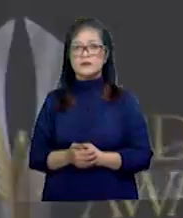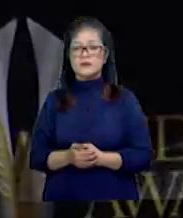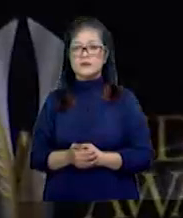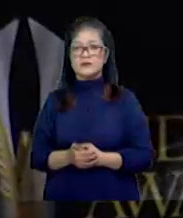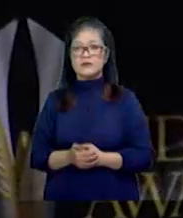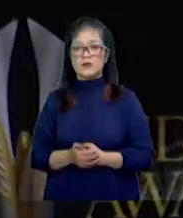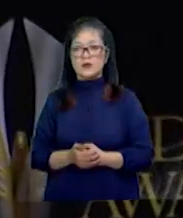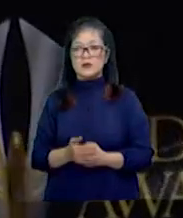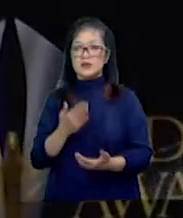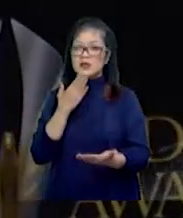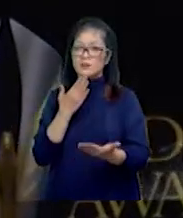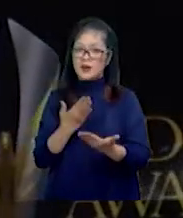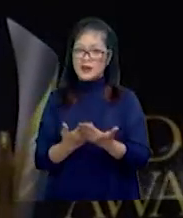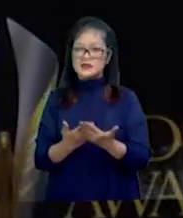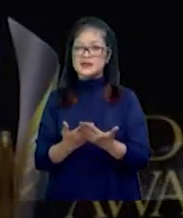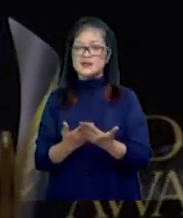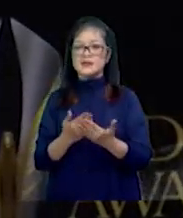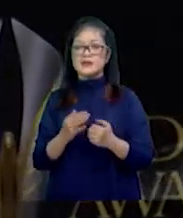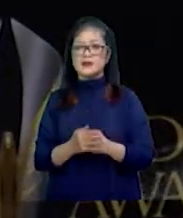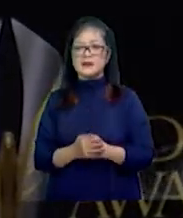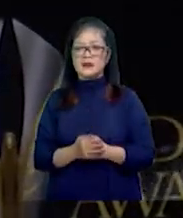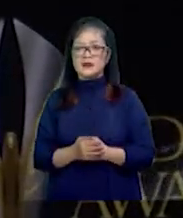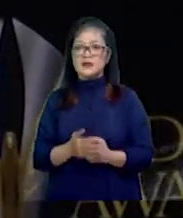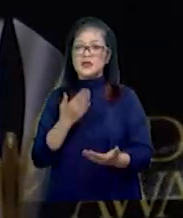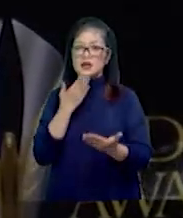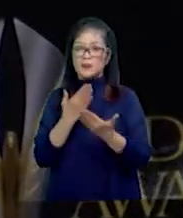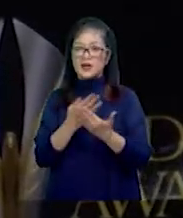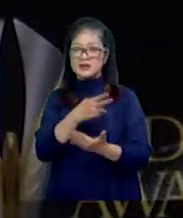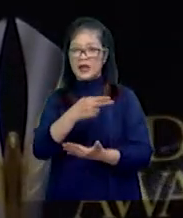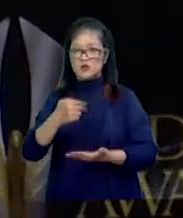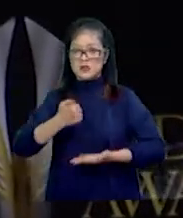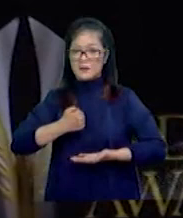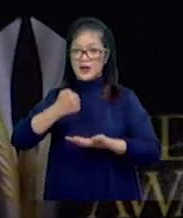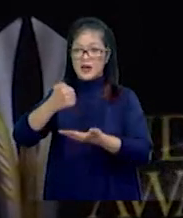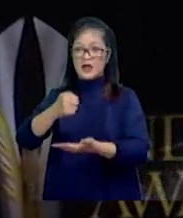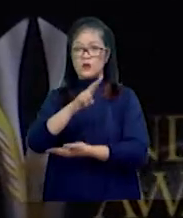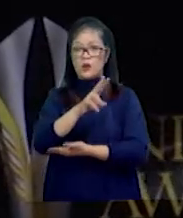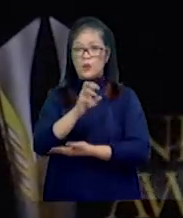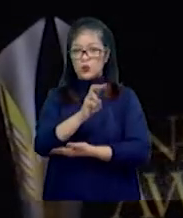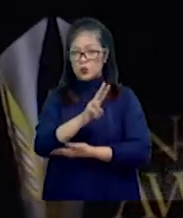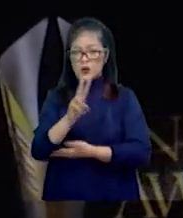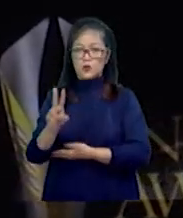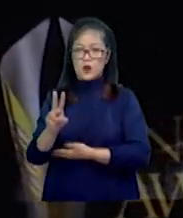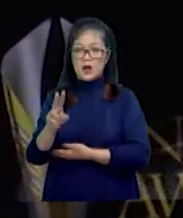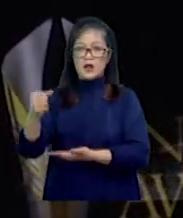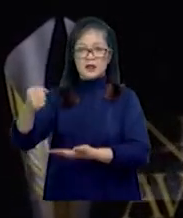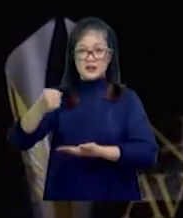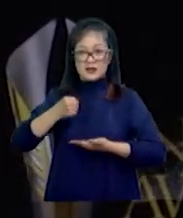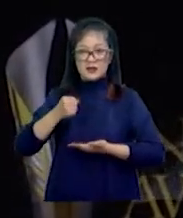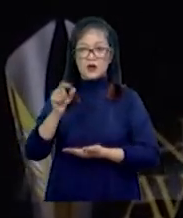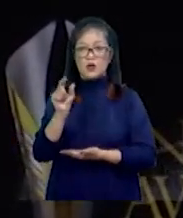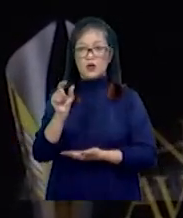Terima kasih banyak untuk Indonesia Award 2022 yang diberikan kepada Kota Bandar